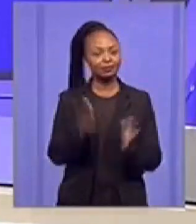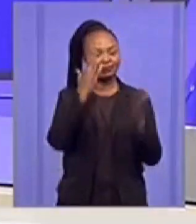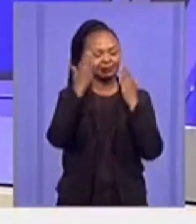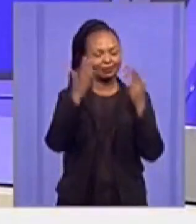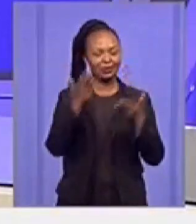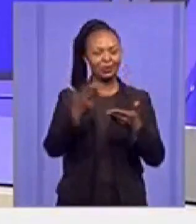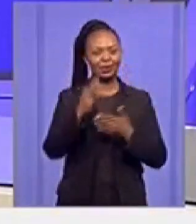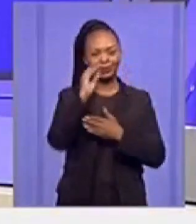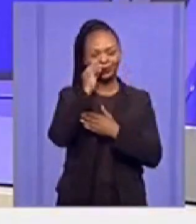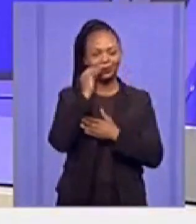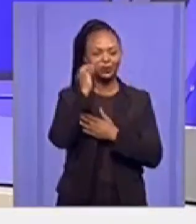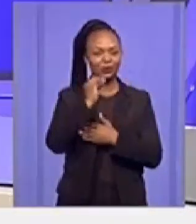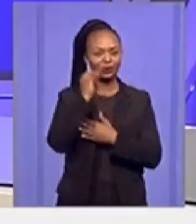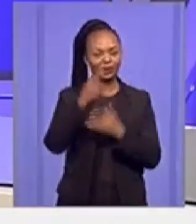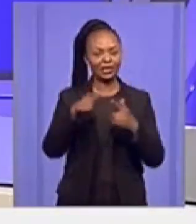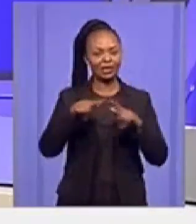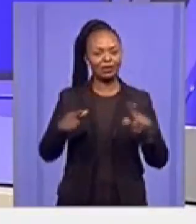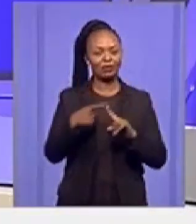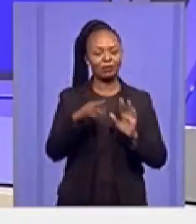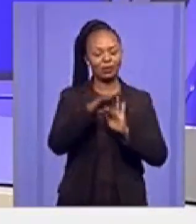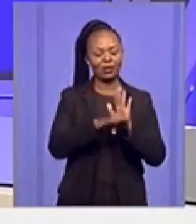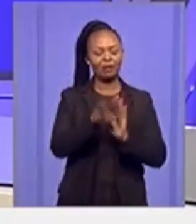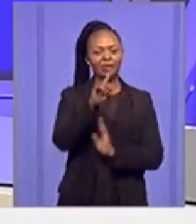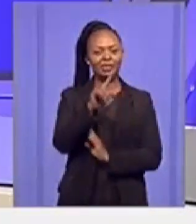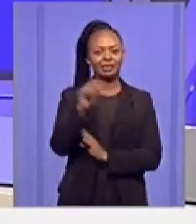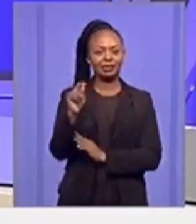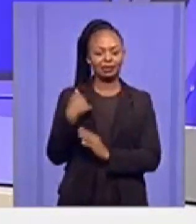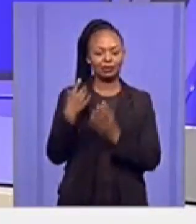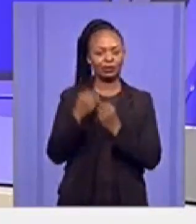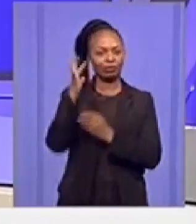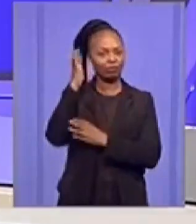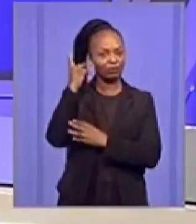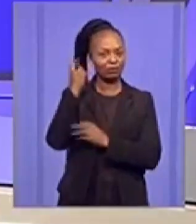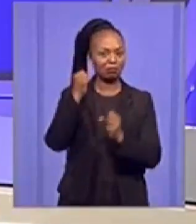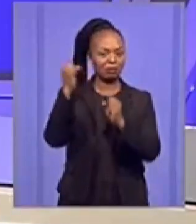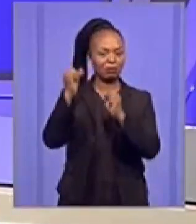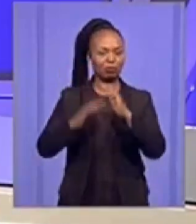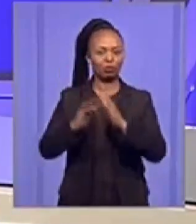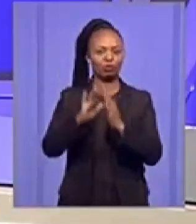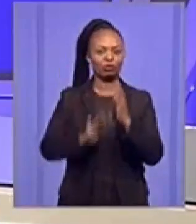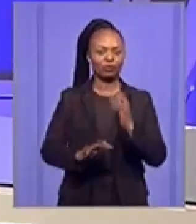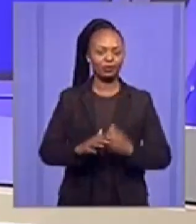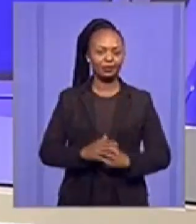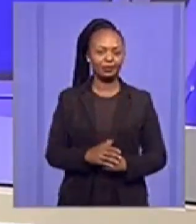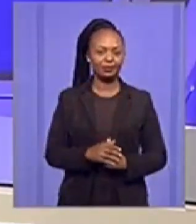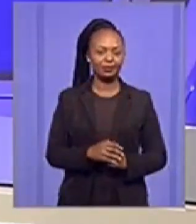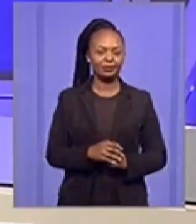mohiri a amela ditabeng tsa Sesotho kwana ho DTT ke mole Triforce Sanzolengwe pele ke dihloho tsa ditaba.